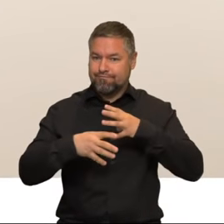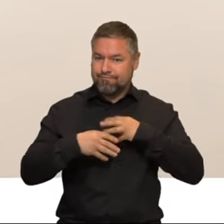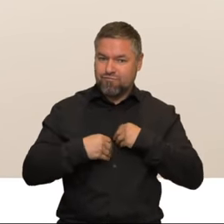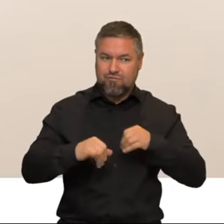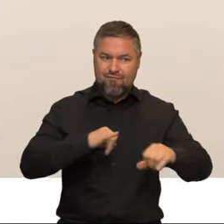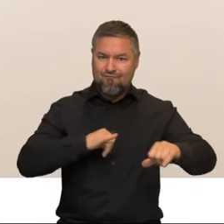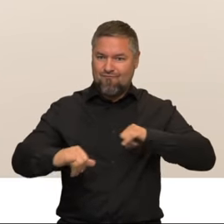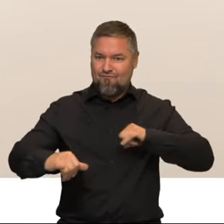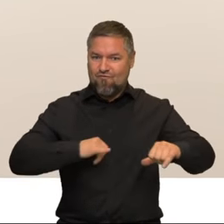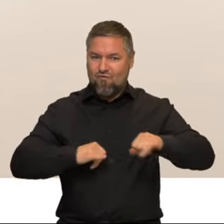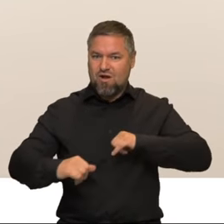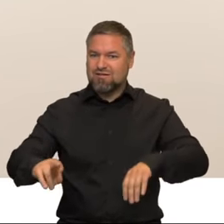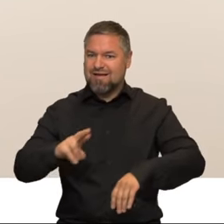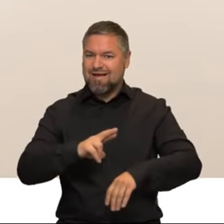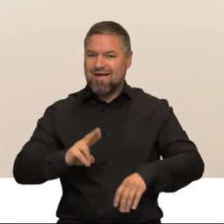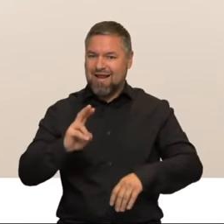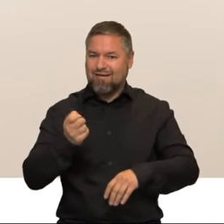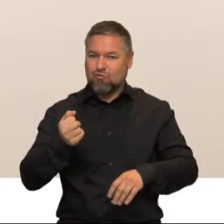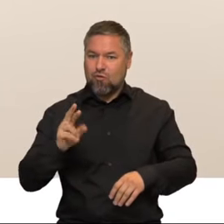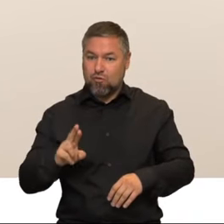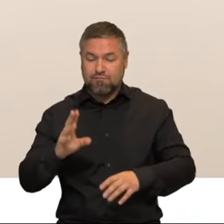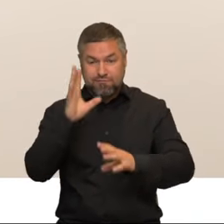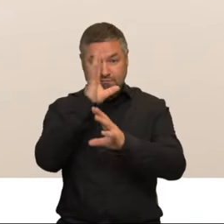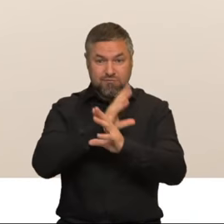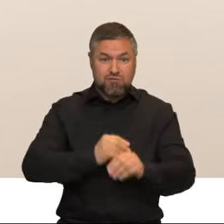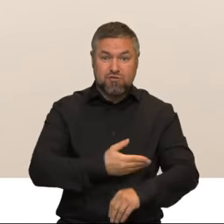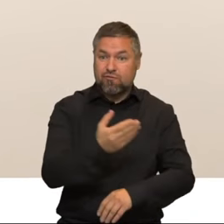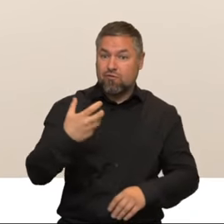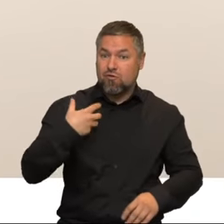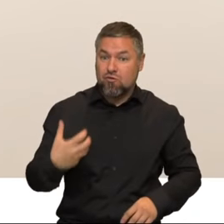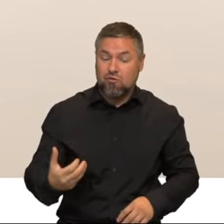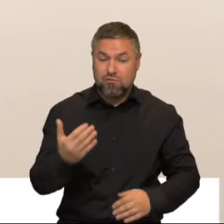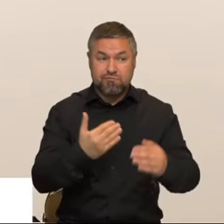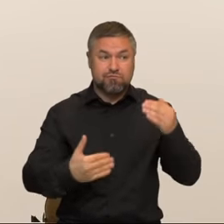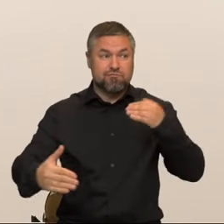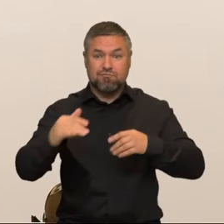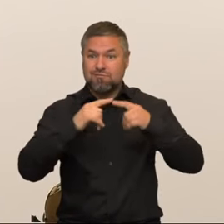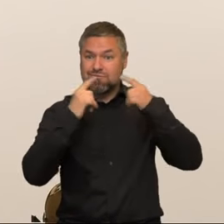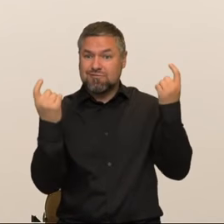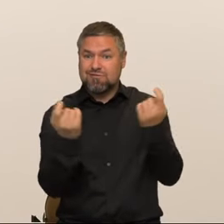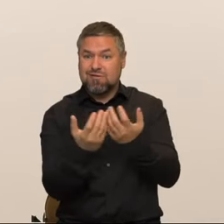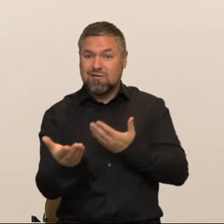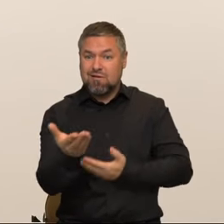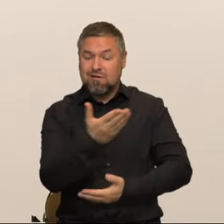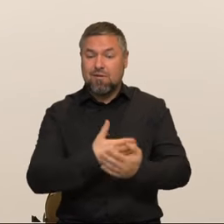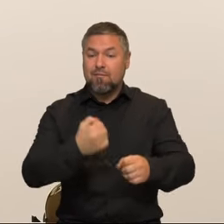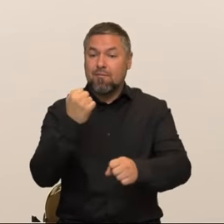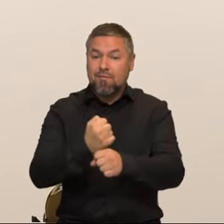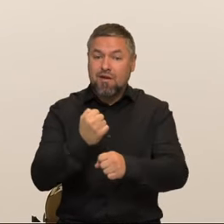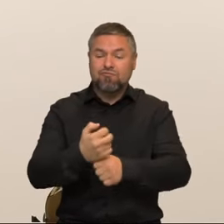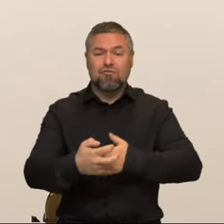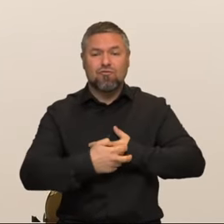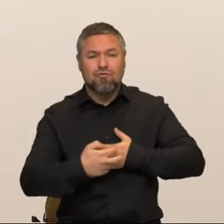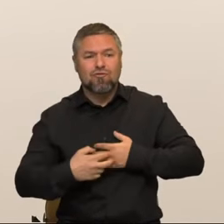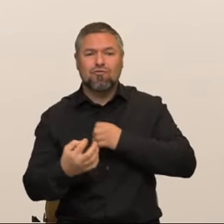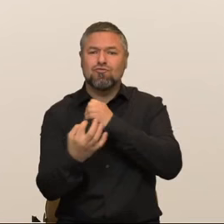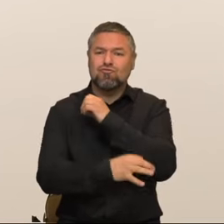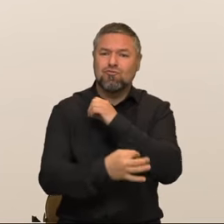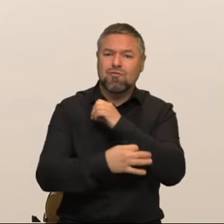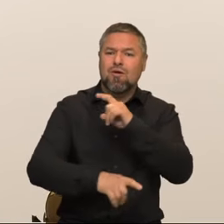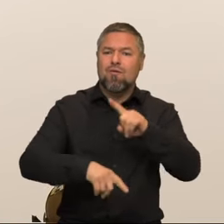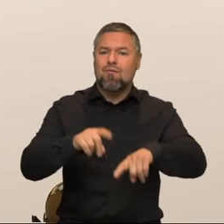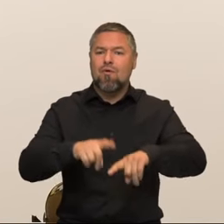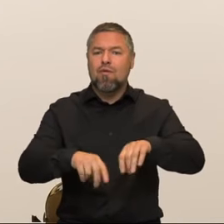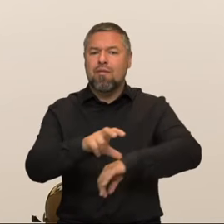insygnia władz rektorskich. Szanowni goście, Wysoki Senacie, pracownicy, doktoranci, studenci